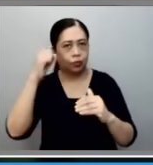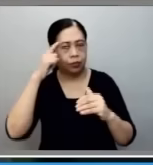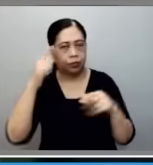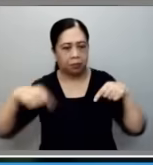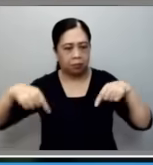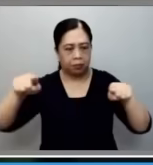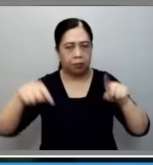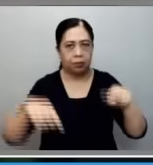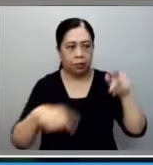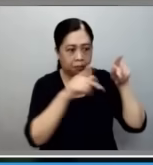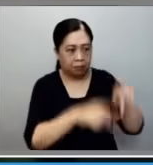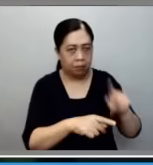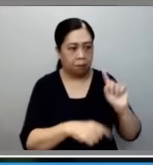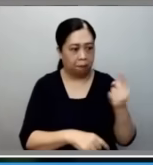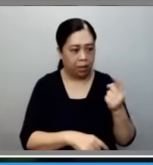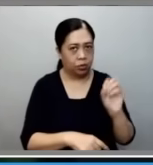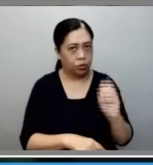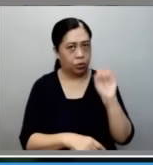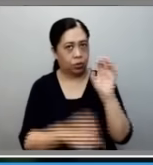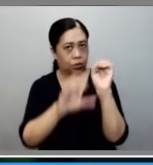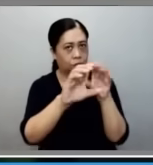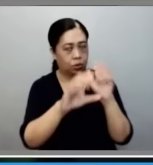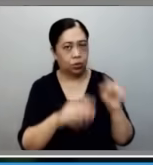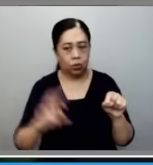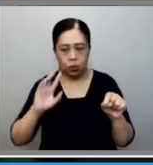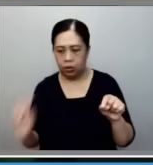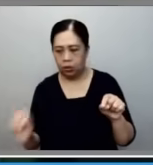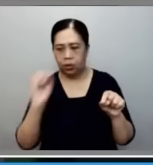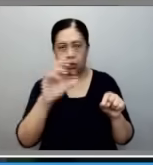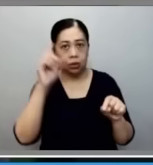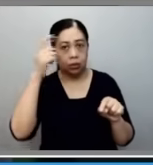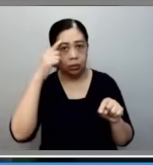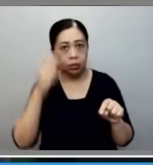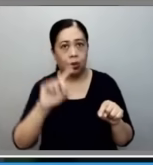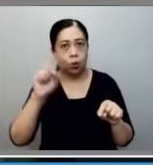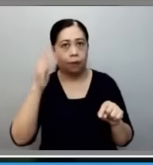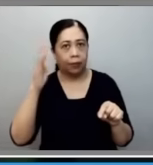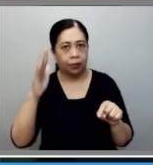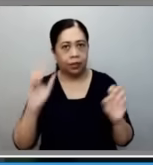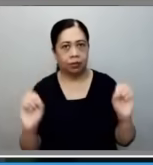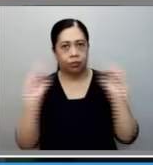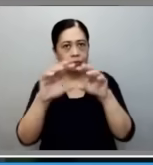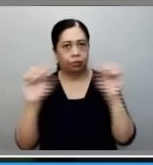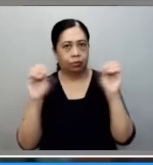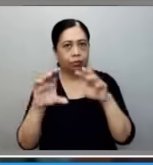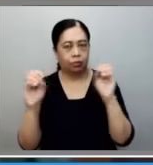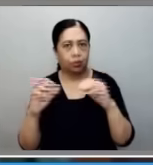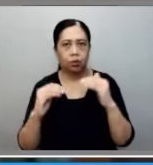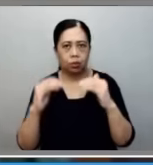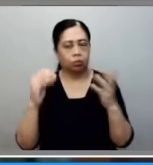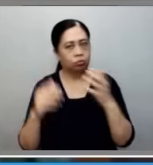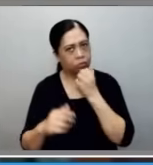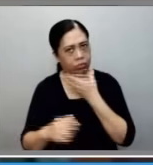sa bawat pisong ilalagay nila, maglalagay ng government na 150. So lamang pa po sila.